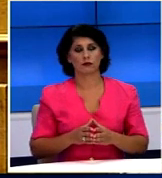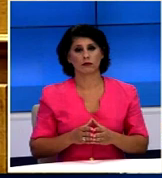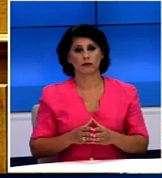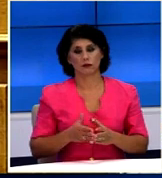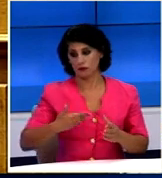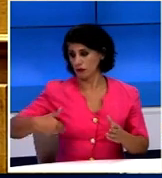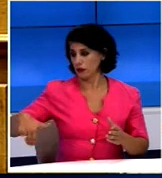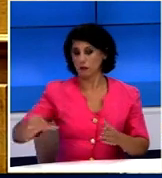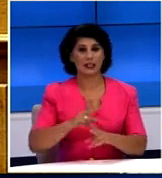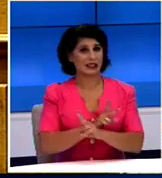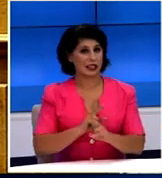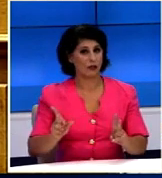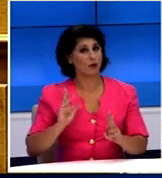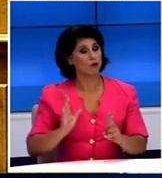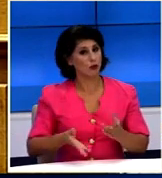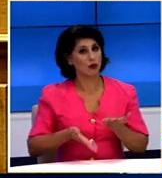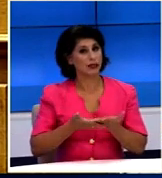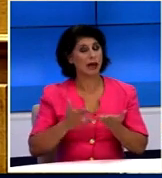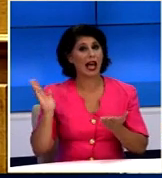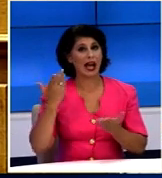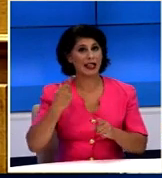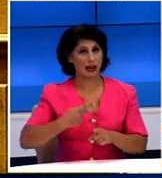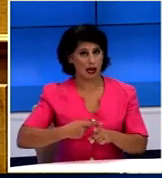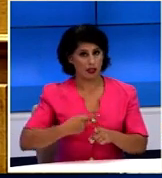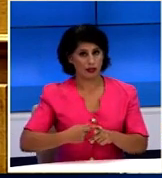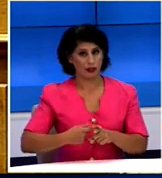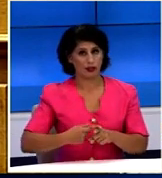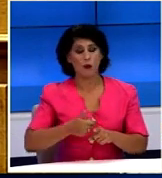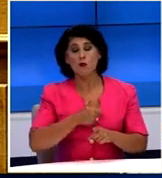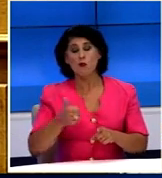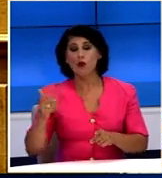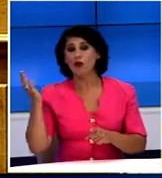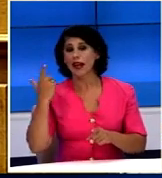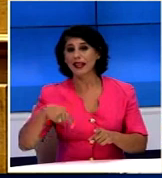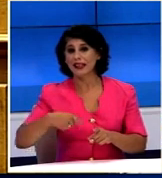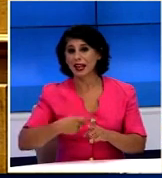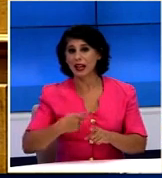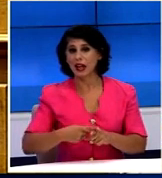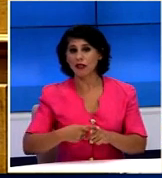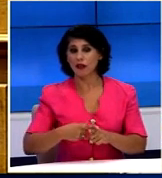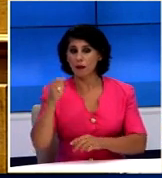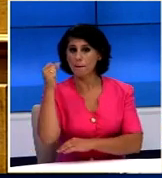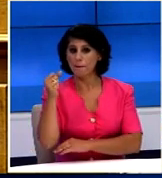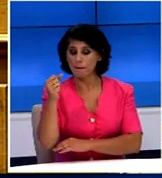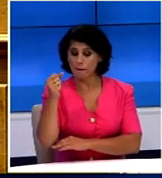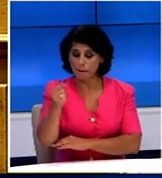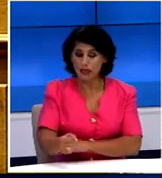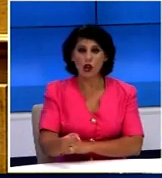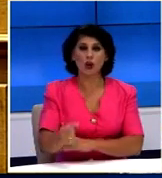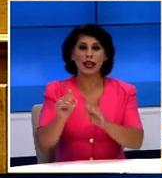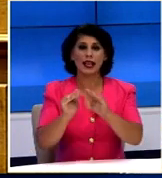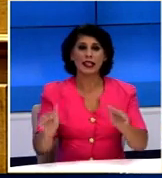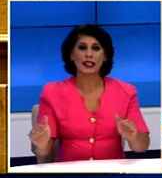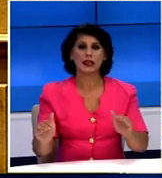Και για μας είναι σαφές ότι μπορεί να εξυπηρετηθούν αν η Ελλάδα, μόνο αν η Ελλάδα αποτελεί πυλώνα ειρήνης, σταθερότητας και ασφάλειας